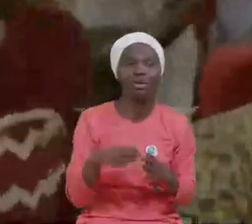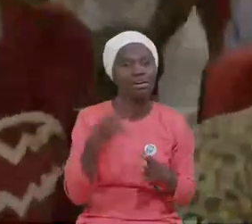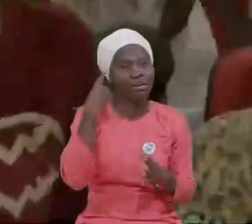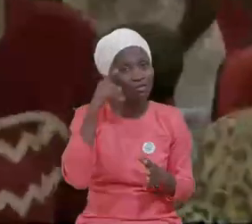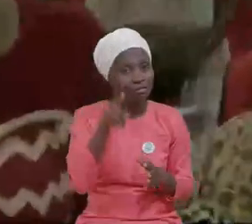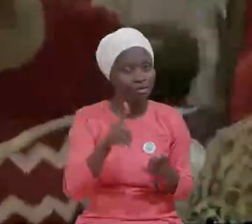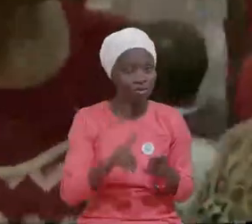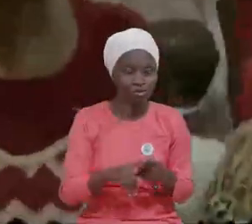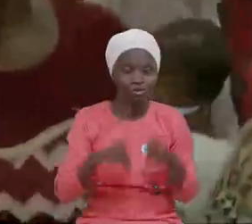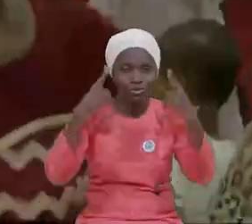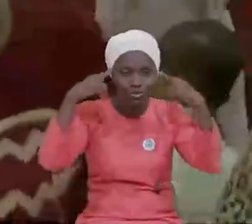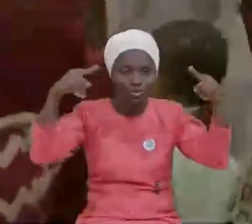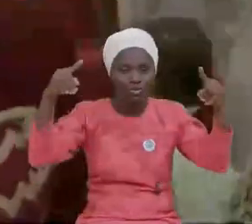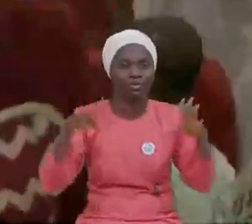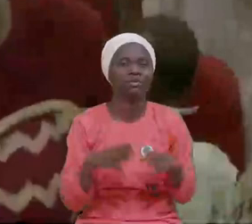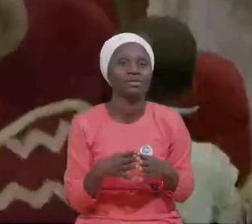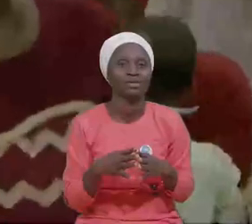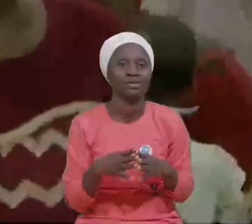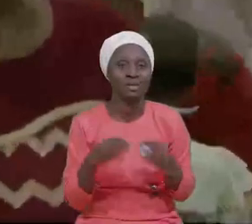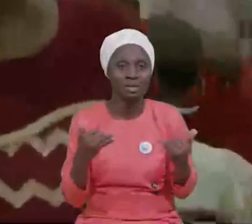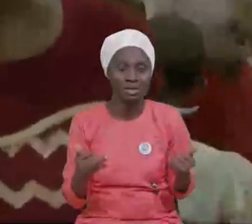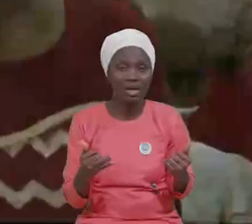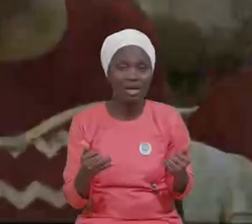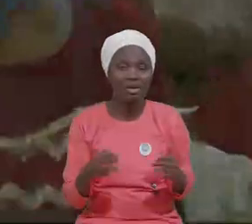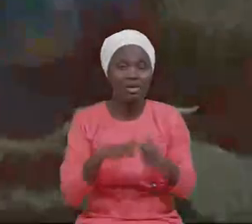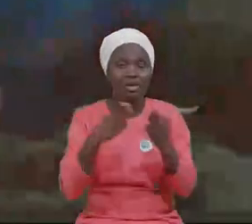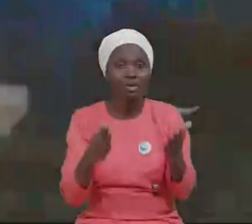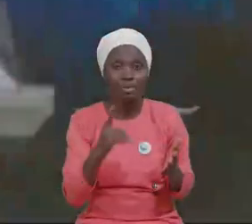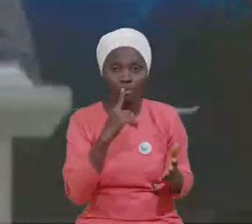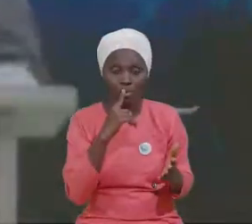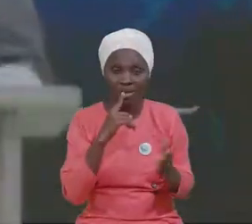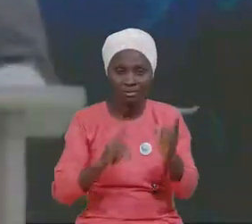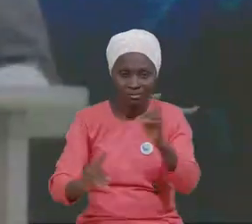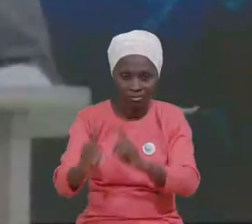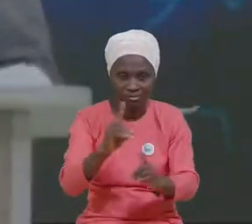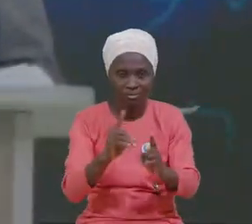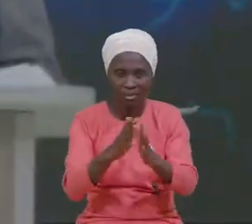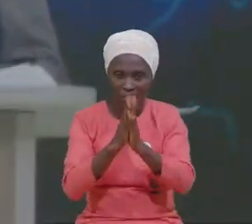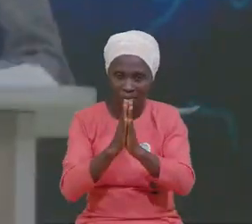afin de réussir. Ouvre la bouche maintenant et parle à Dieu dans la prière.